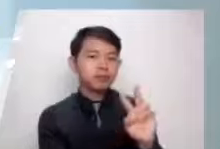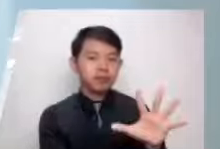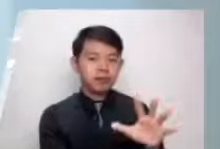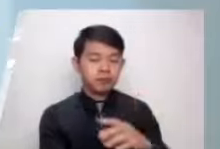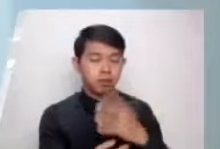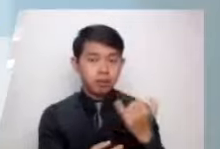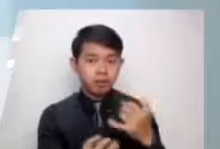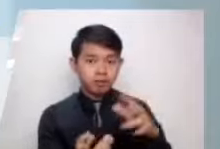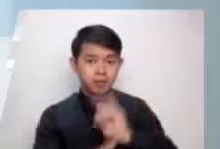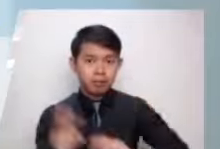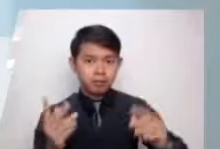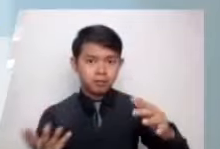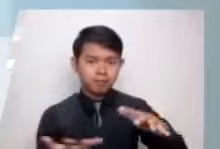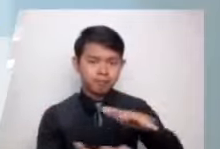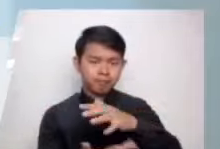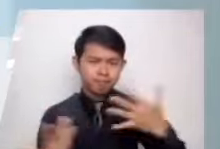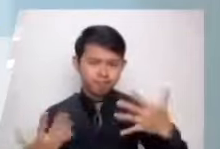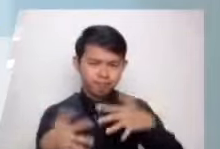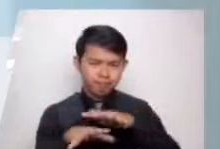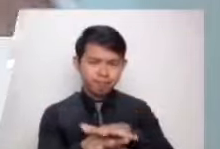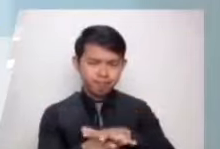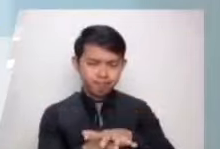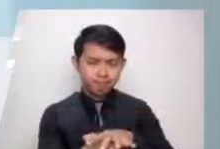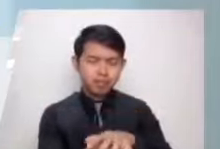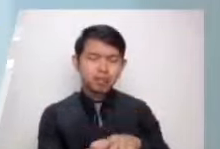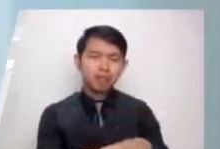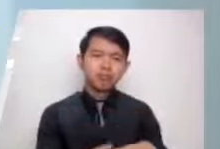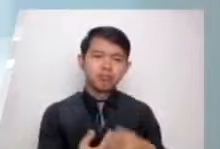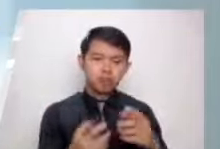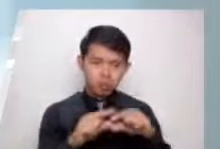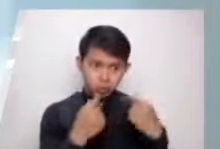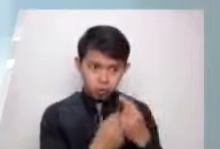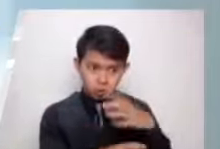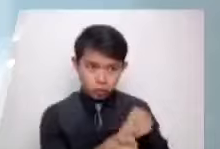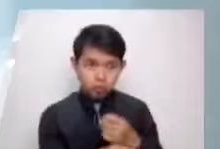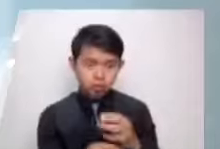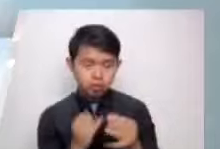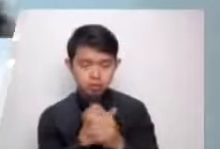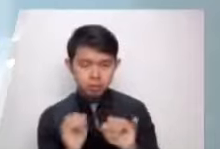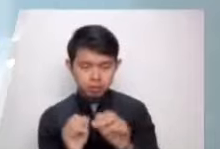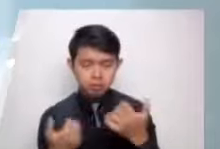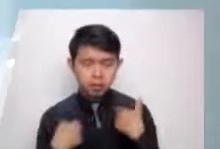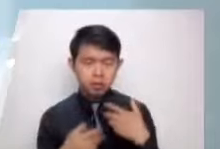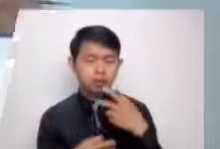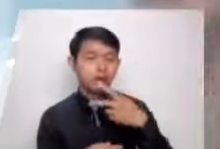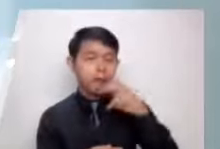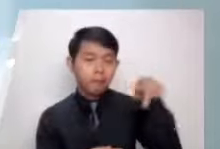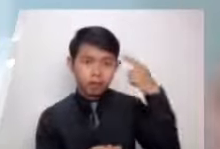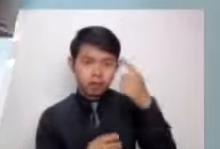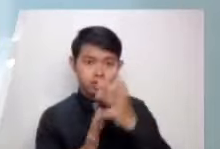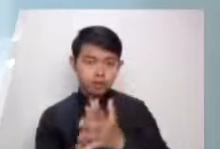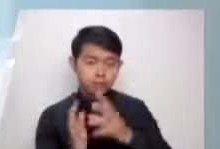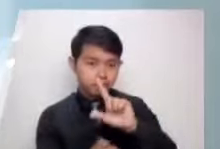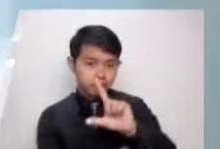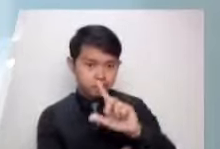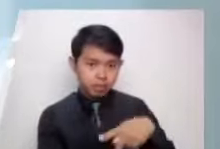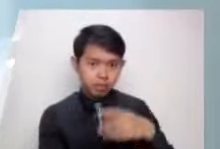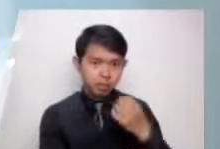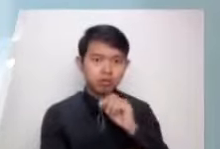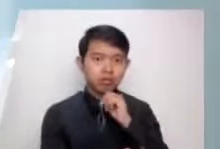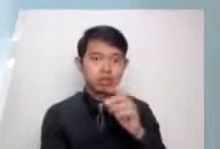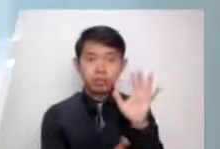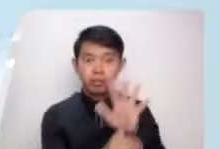maaaring incumbent, maaaring independent, may political parties pero hindi ganun kakilala, labor leaders, lawyer, doctor,